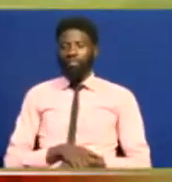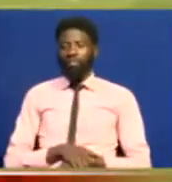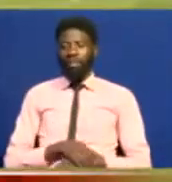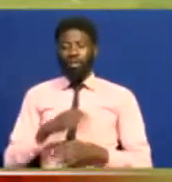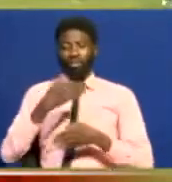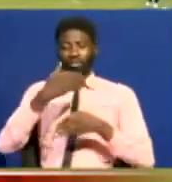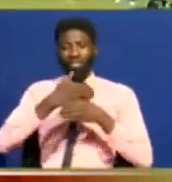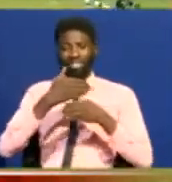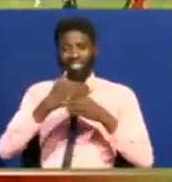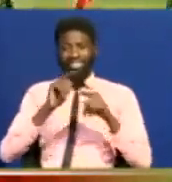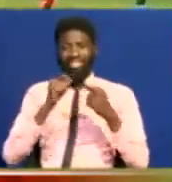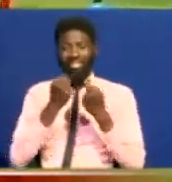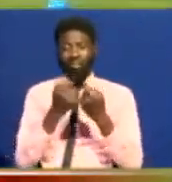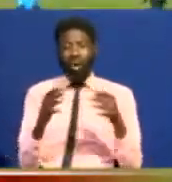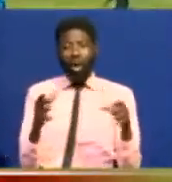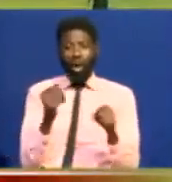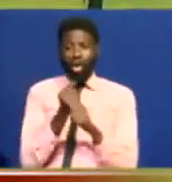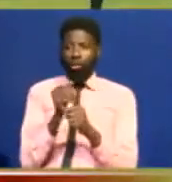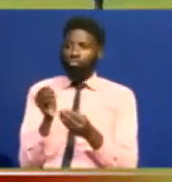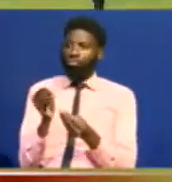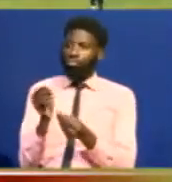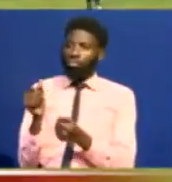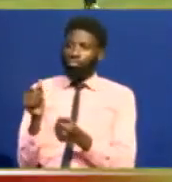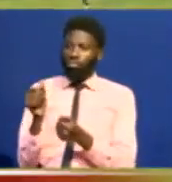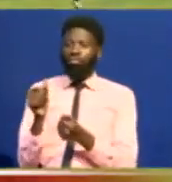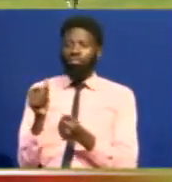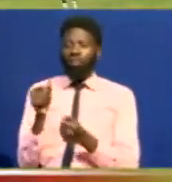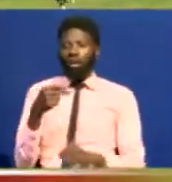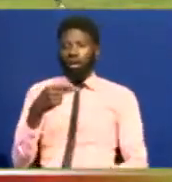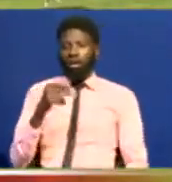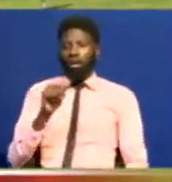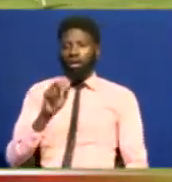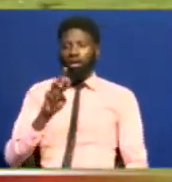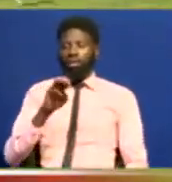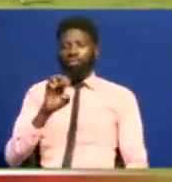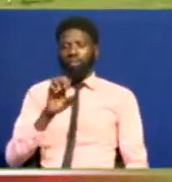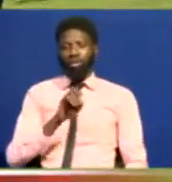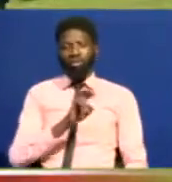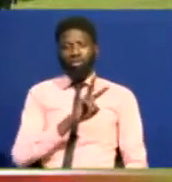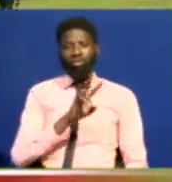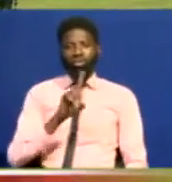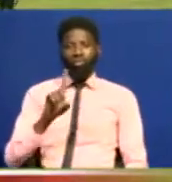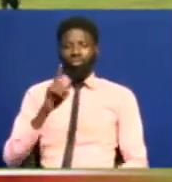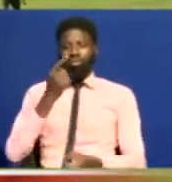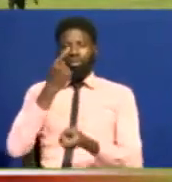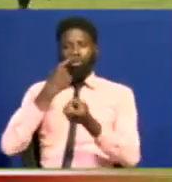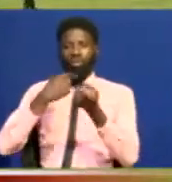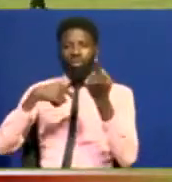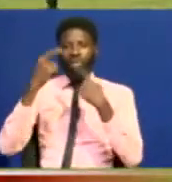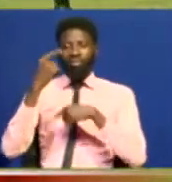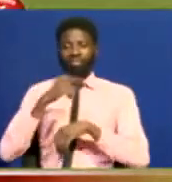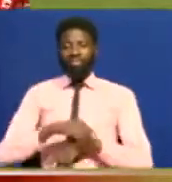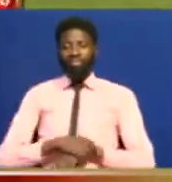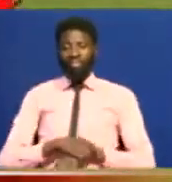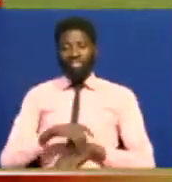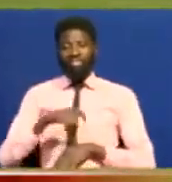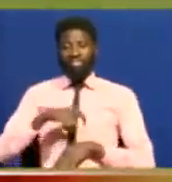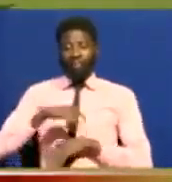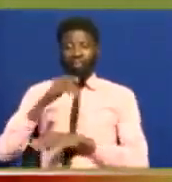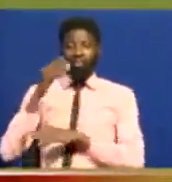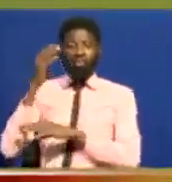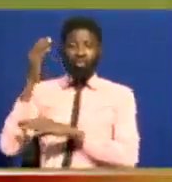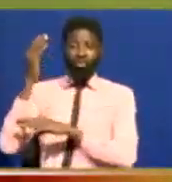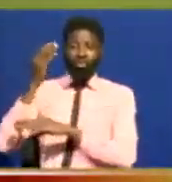2-1 na kunyakua taji ya wanaume katika uwanja huo huo. Akiongea baada ya mashindano hayo, waziri wa michezo Ababu Namwamba alisema